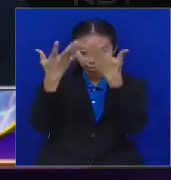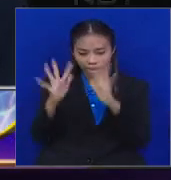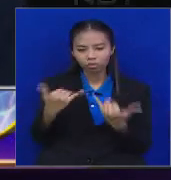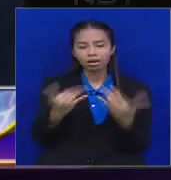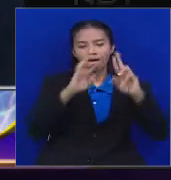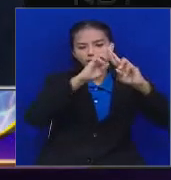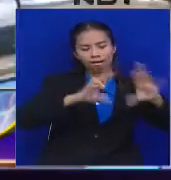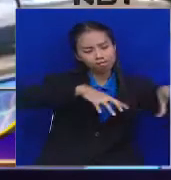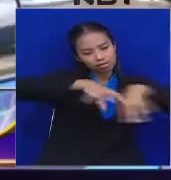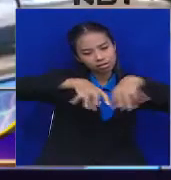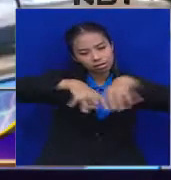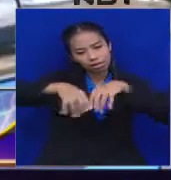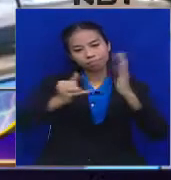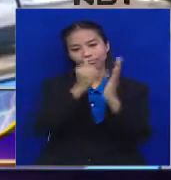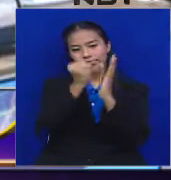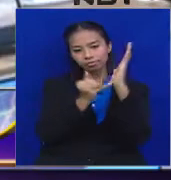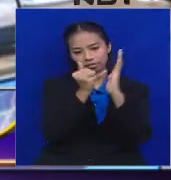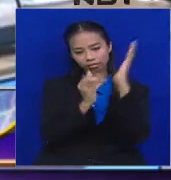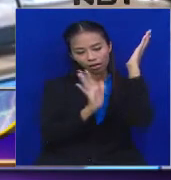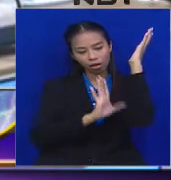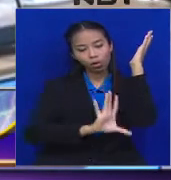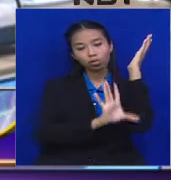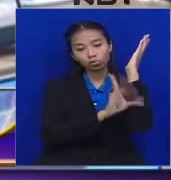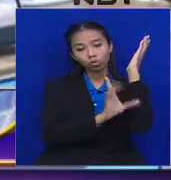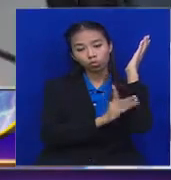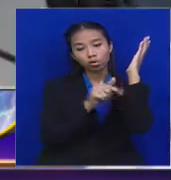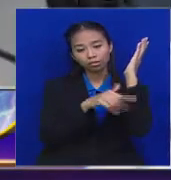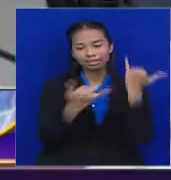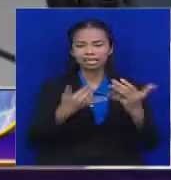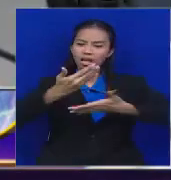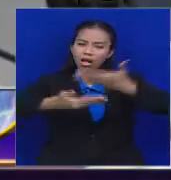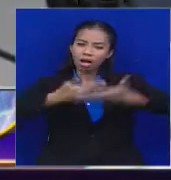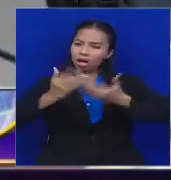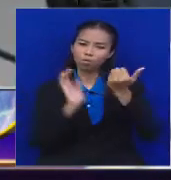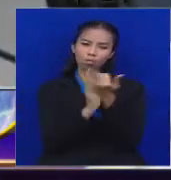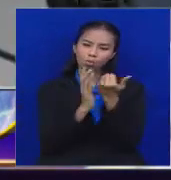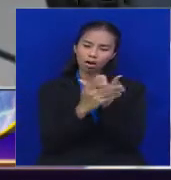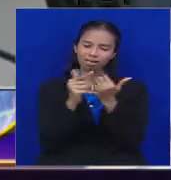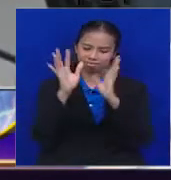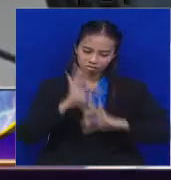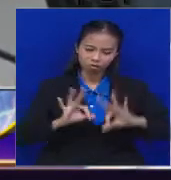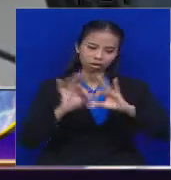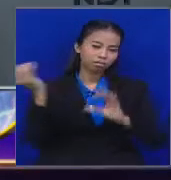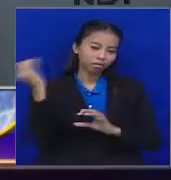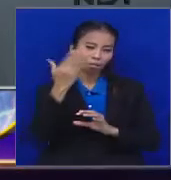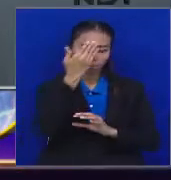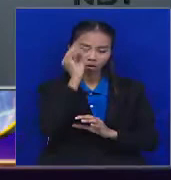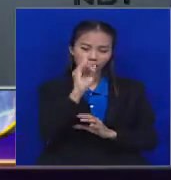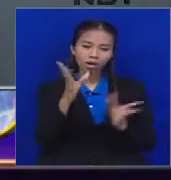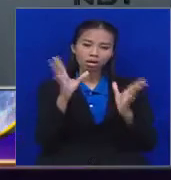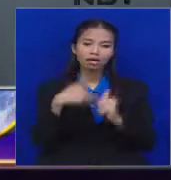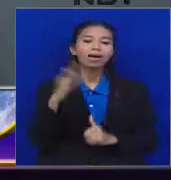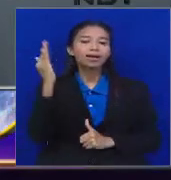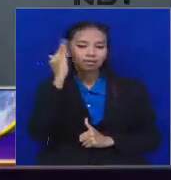ผลไม้โดยเฉพาะในจังหวัดชุมพรซึ่งเป็นแหล่งปลูกและแหล่งค้าผลไม้หลักของภาคใต้เพื่อให้รับรู้ตัวตนของผู้ประ